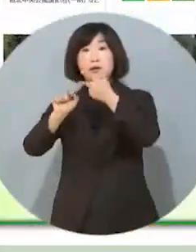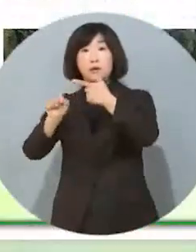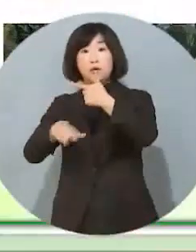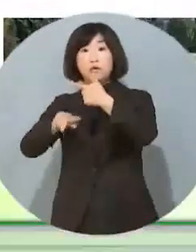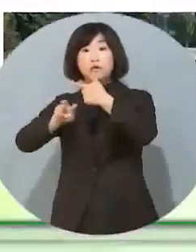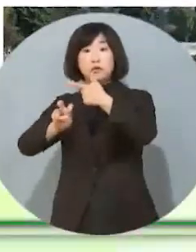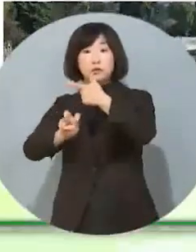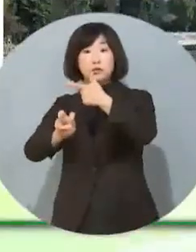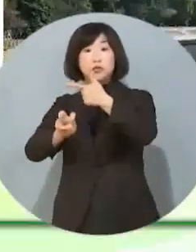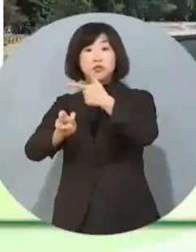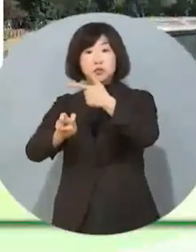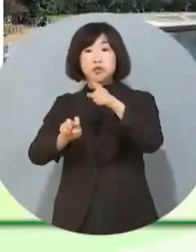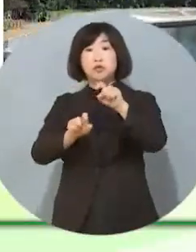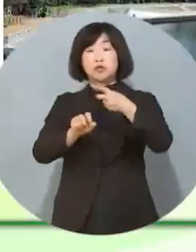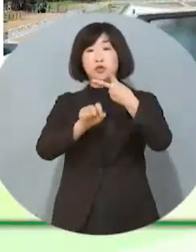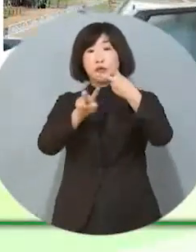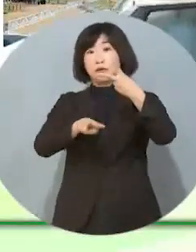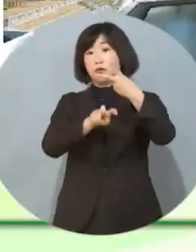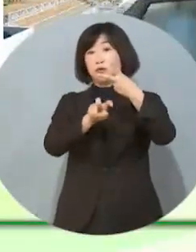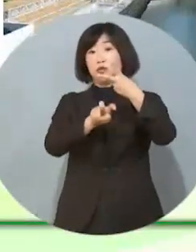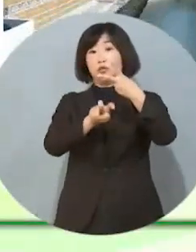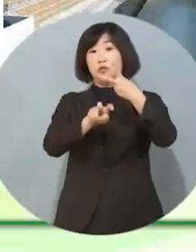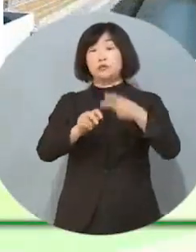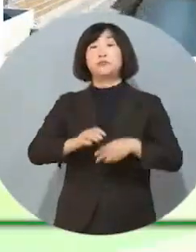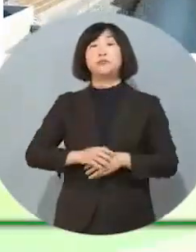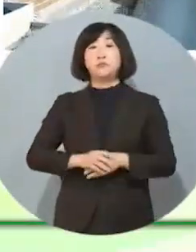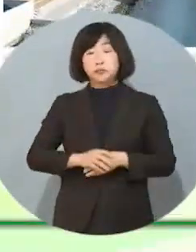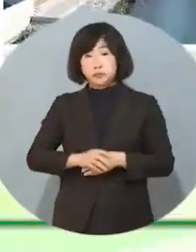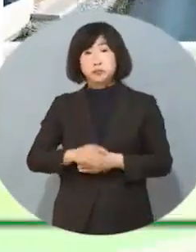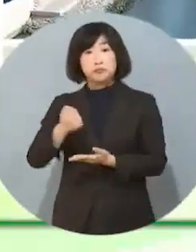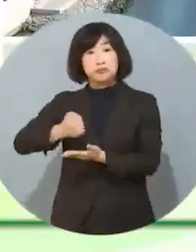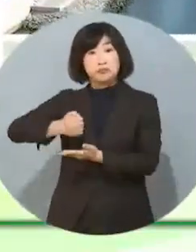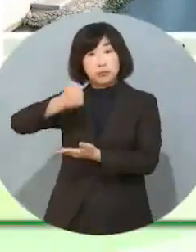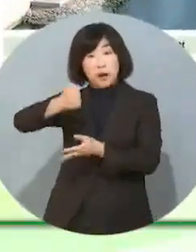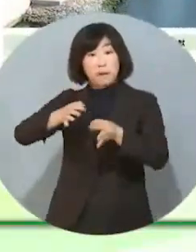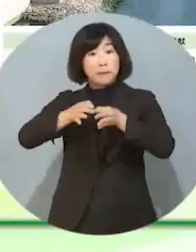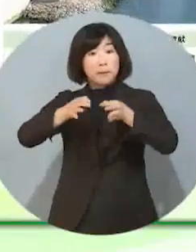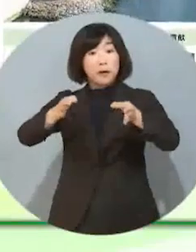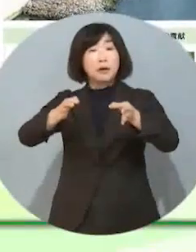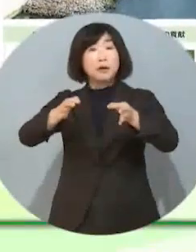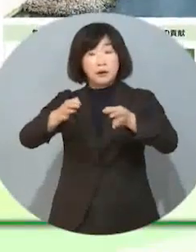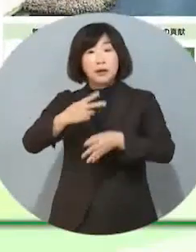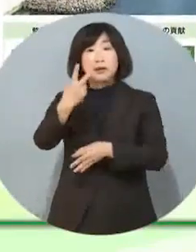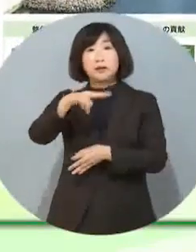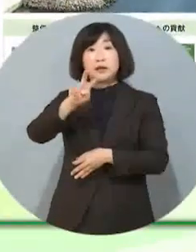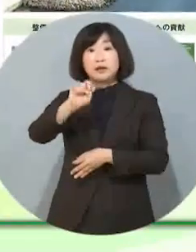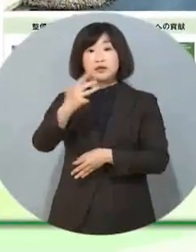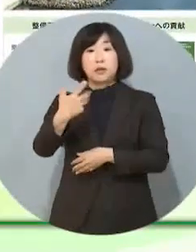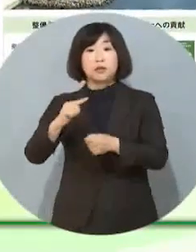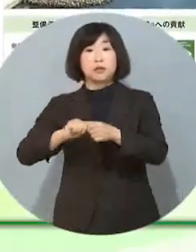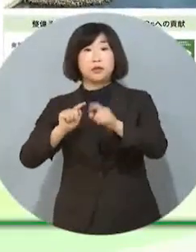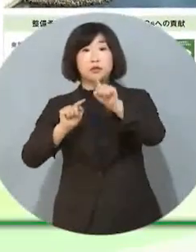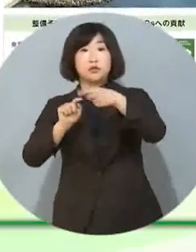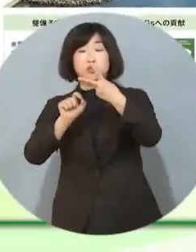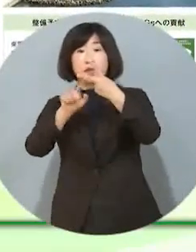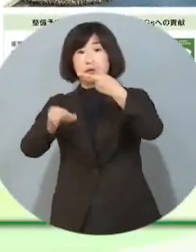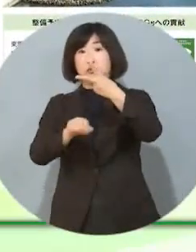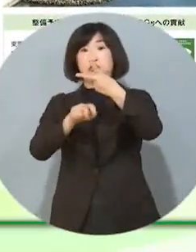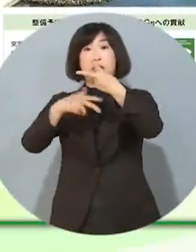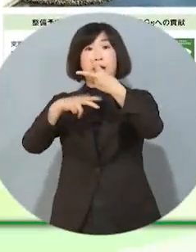12月のそれぞれ20日です召喚日は2028年12月20日